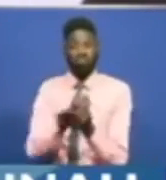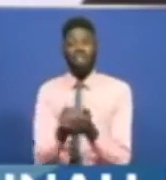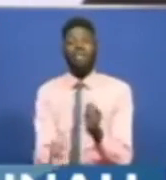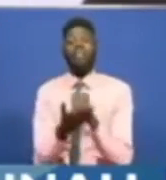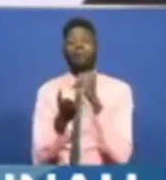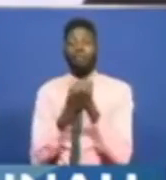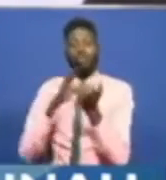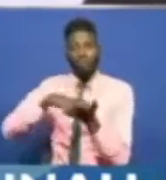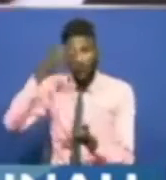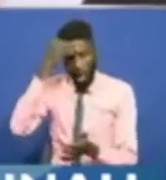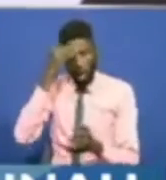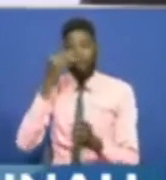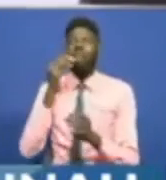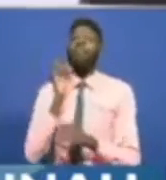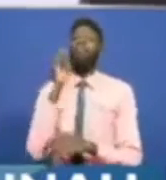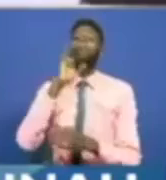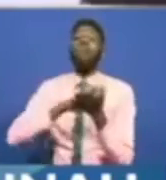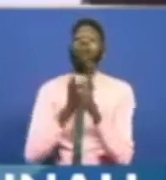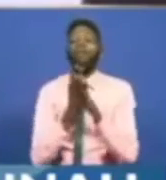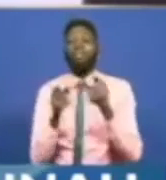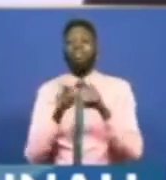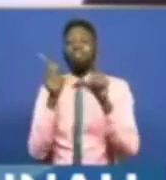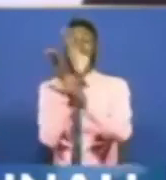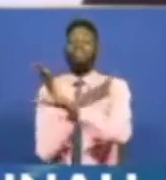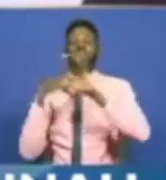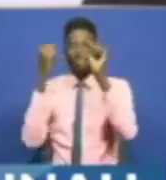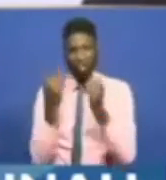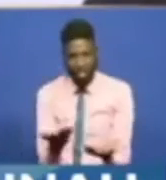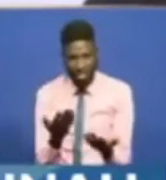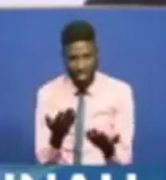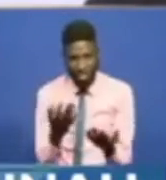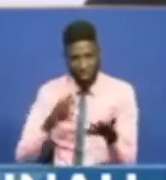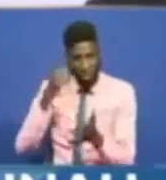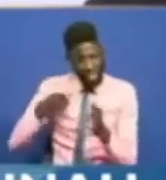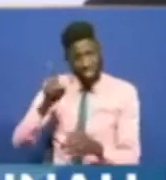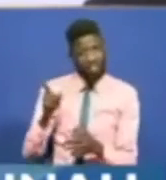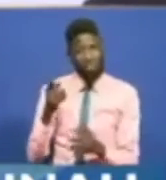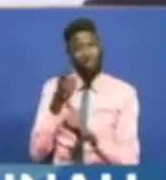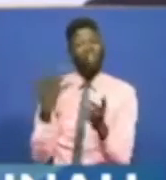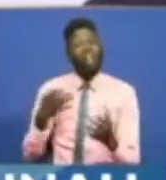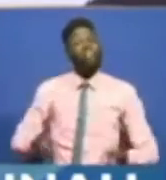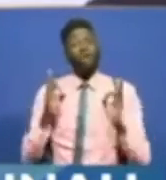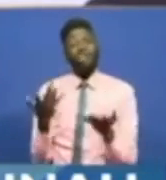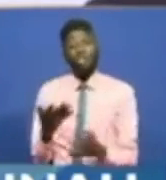Baadaye akaja akawa kama rais wa taifa hii. Sio ni mfukara? Sio ni hasla?